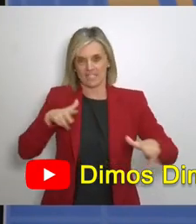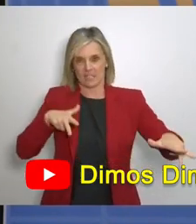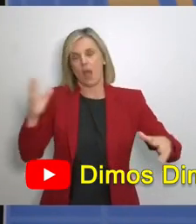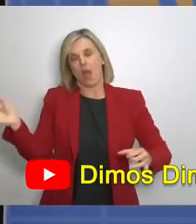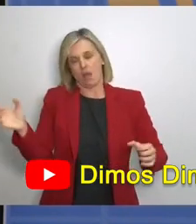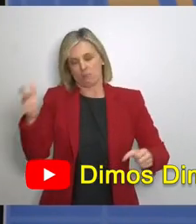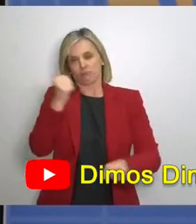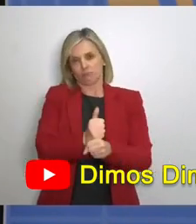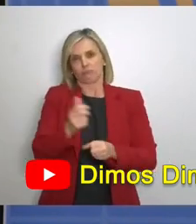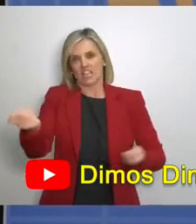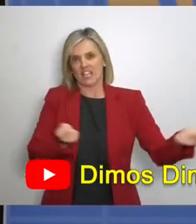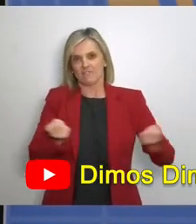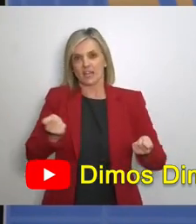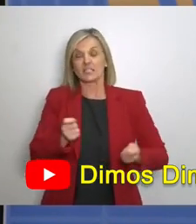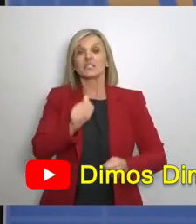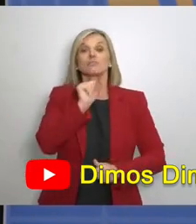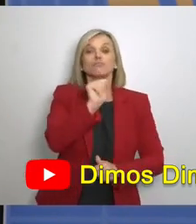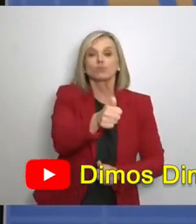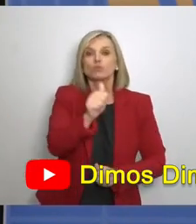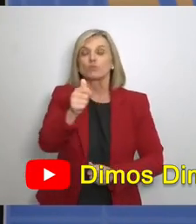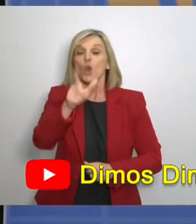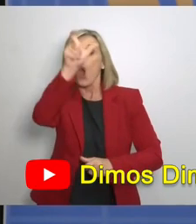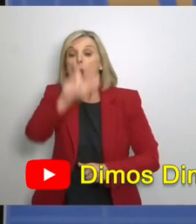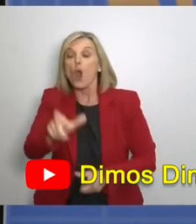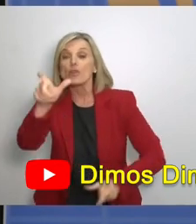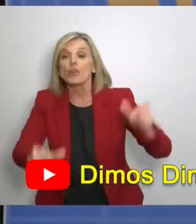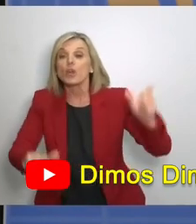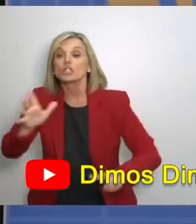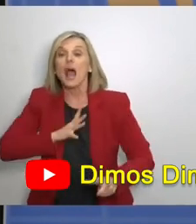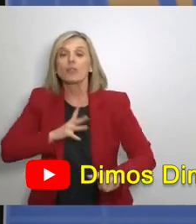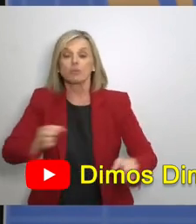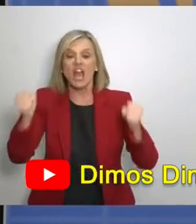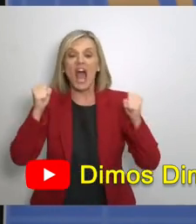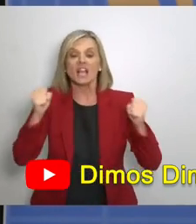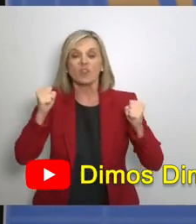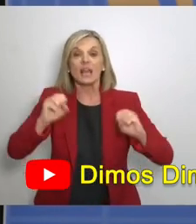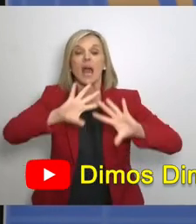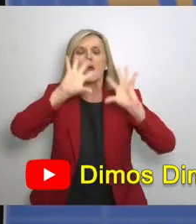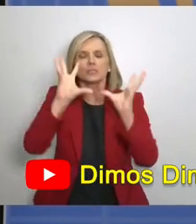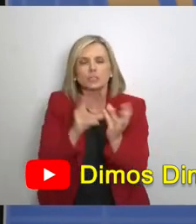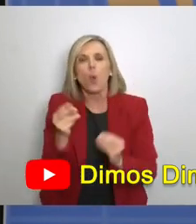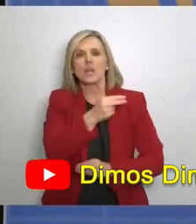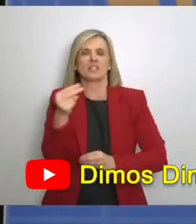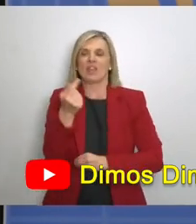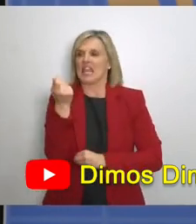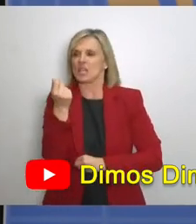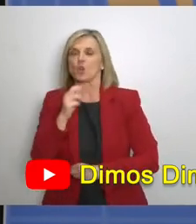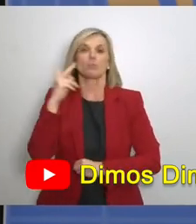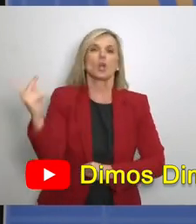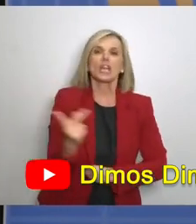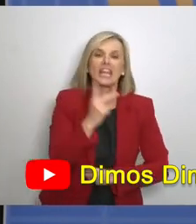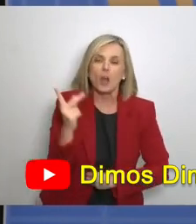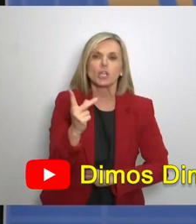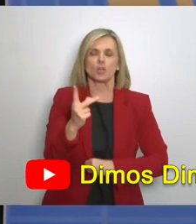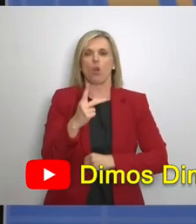χώρας είναι ο ίδιος ο πολίτης η ασφάλεια του σε οποιοδήποτε επίπεδο και πεδίο της ζωής και βίο